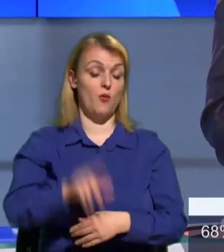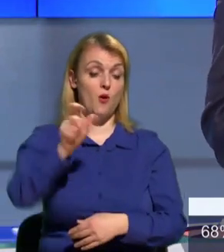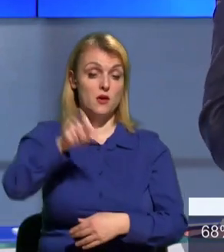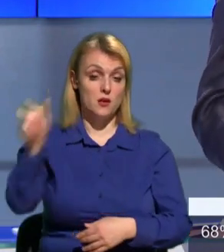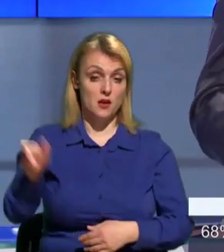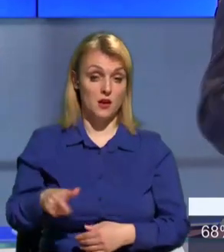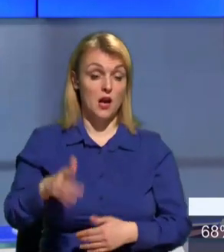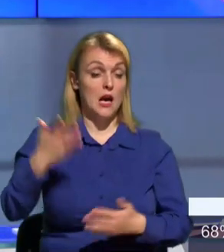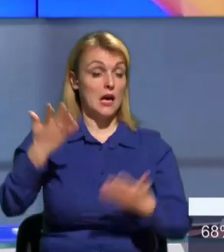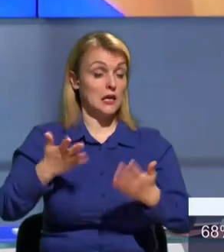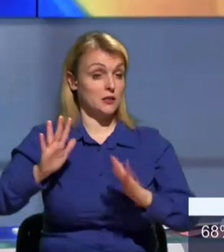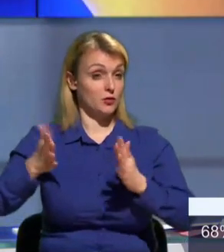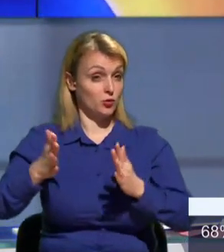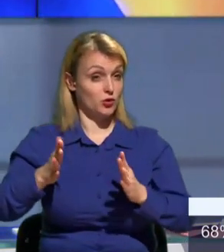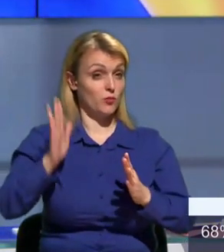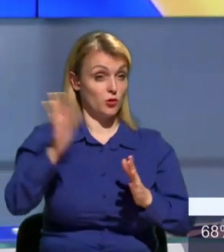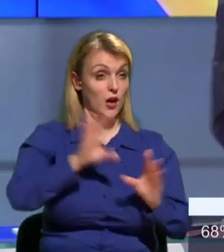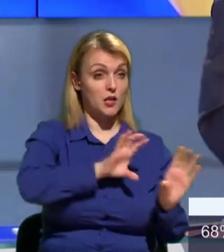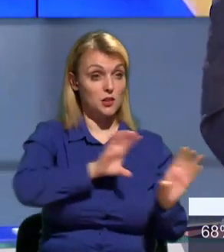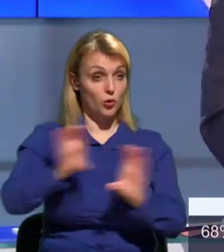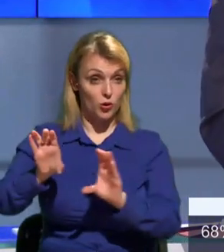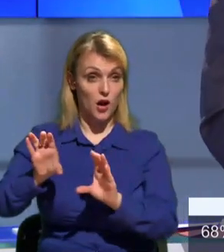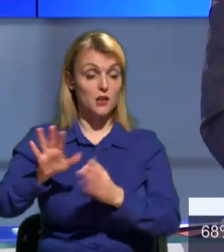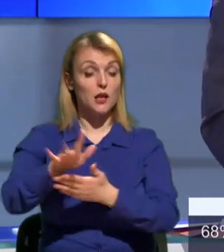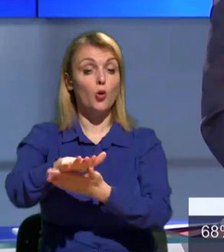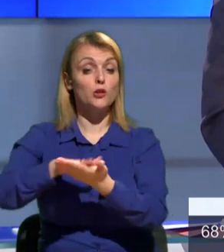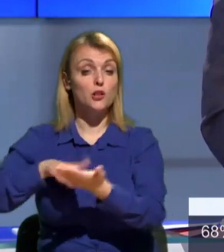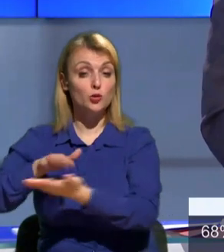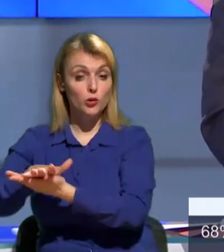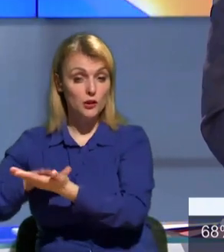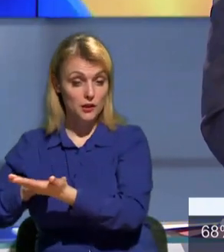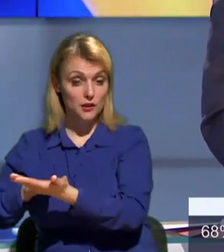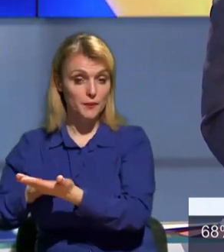în caz dacă va fi asigurată continuitatea